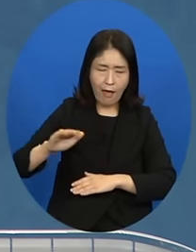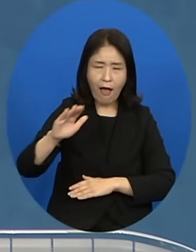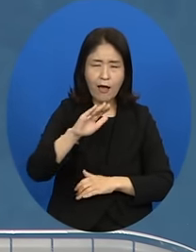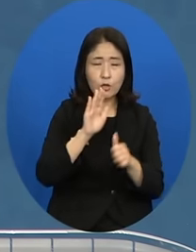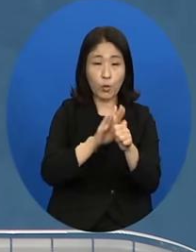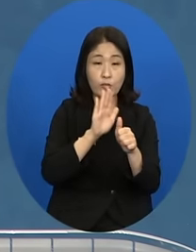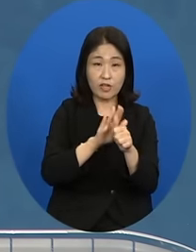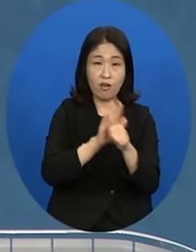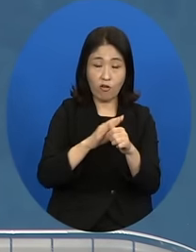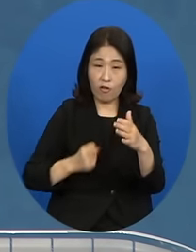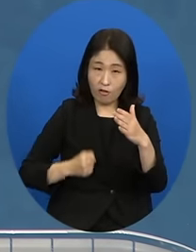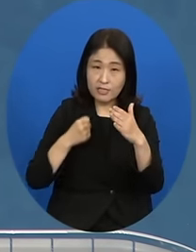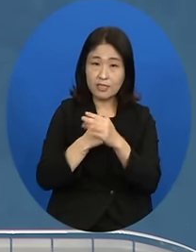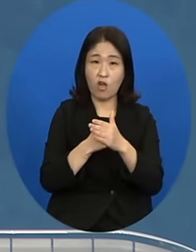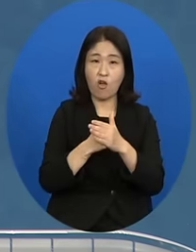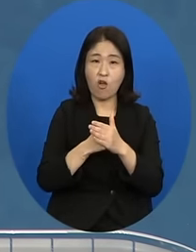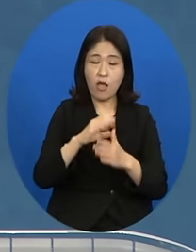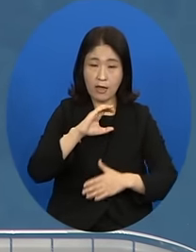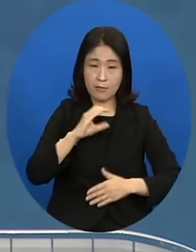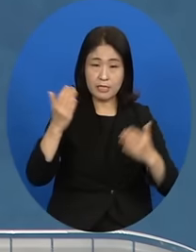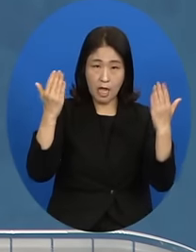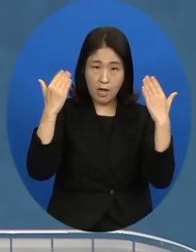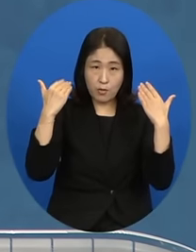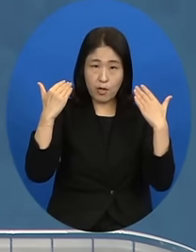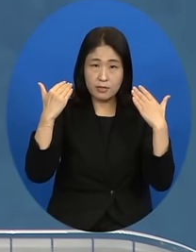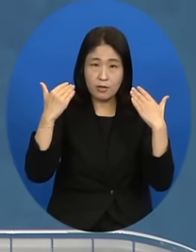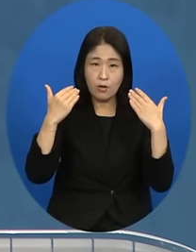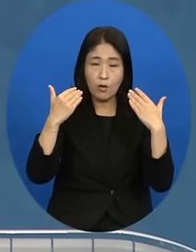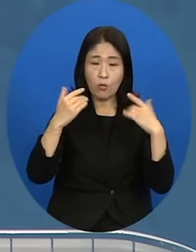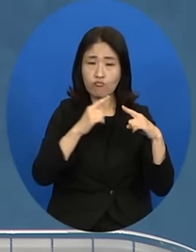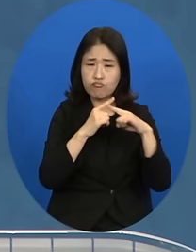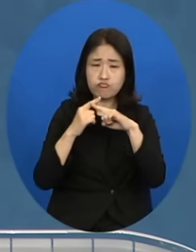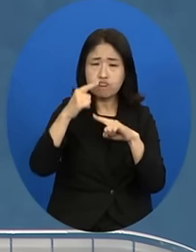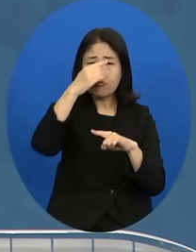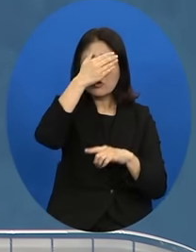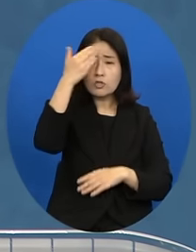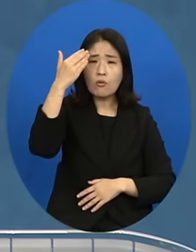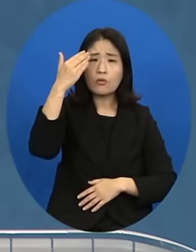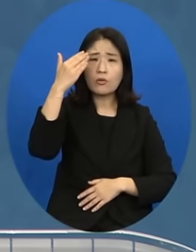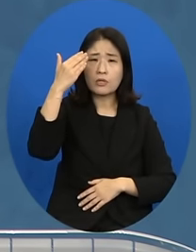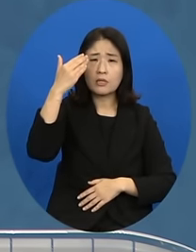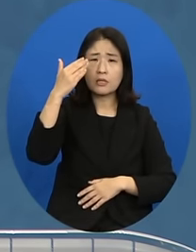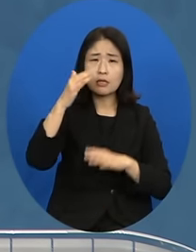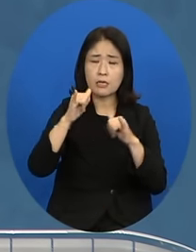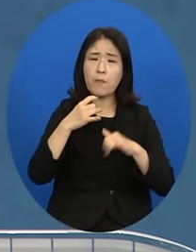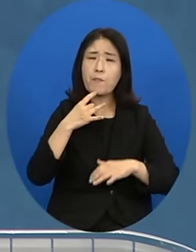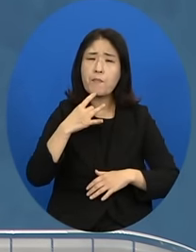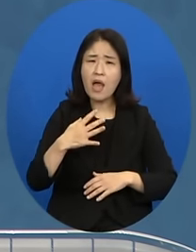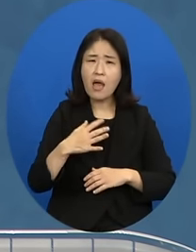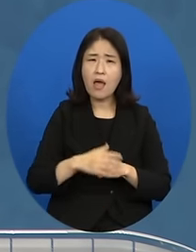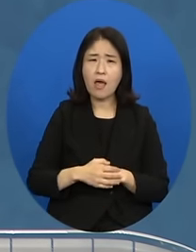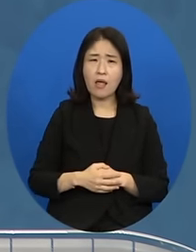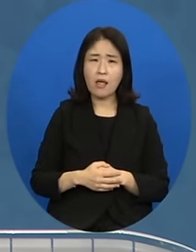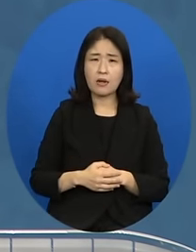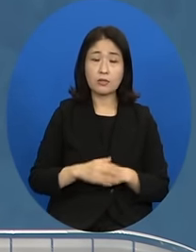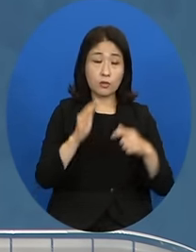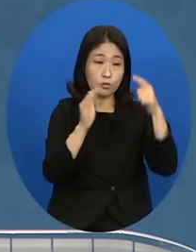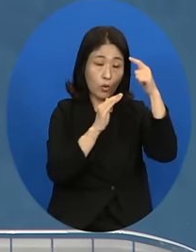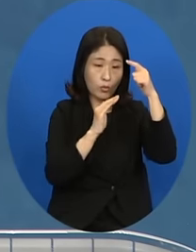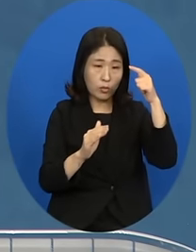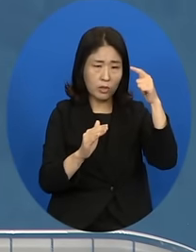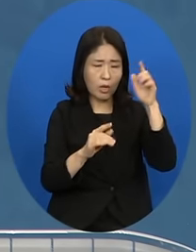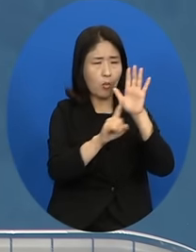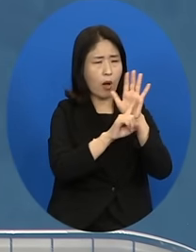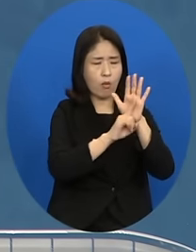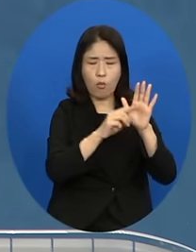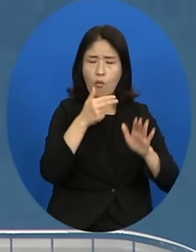감리교 신학대학교에서 무조건 청년들만 나와야 된다고 해서 성도들에게는 알리지 않고 젊은이